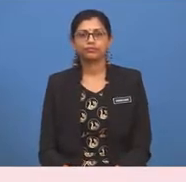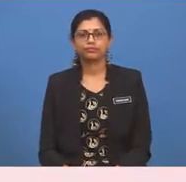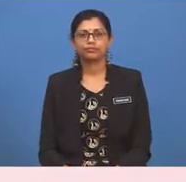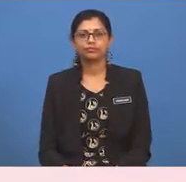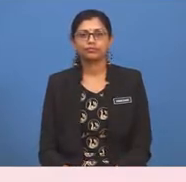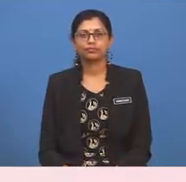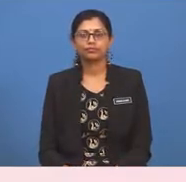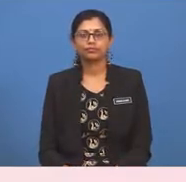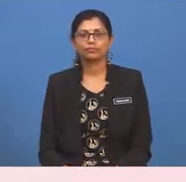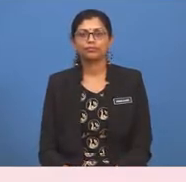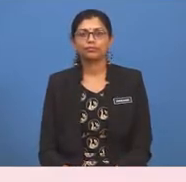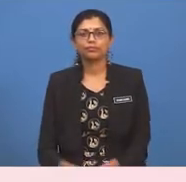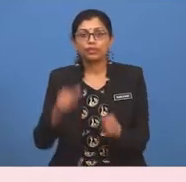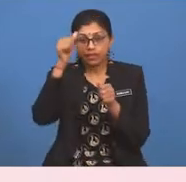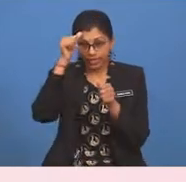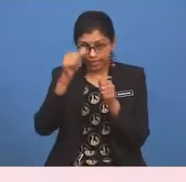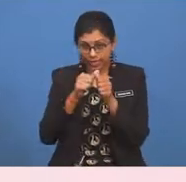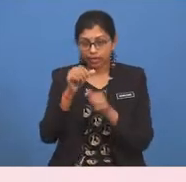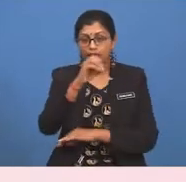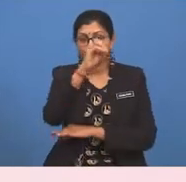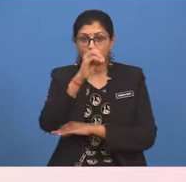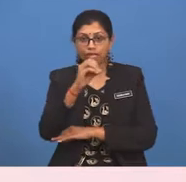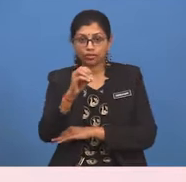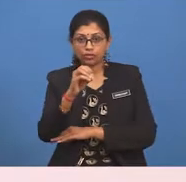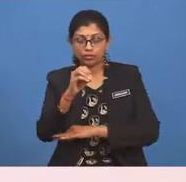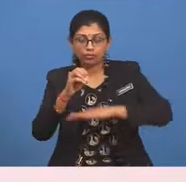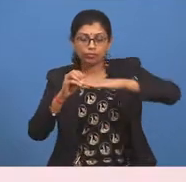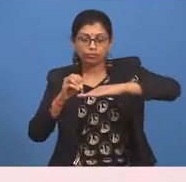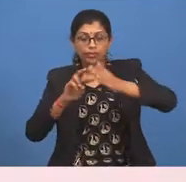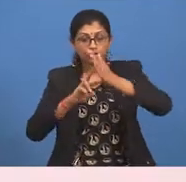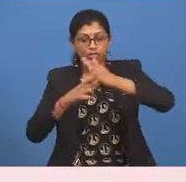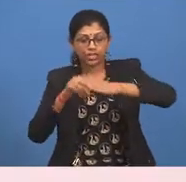Ingat, peratus adalah pecahan per 100.